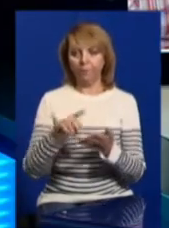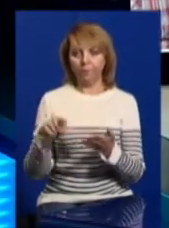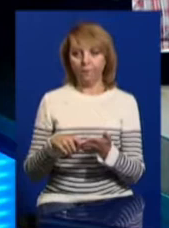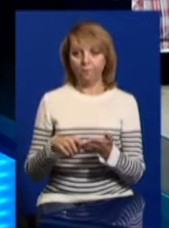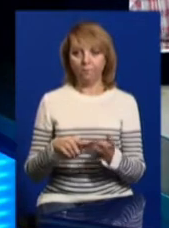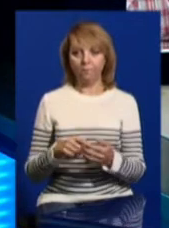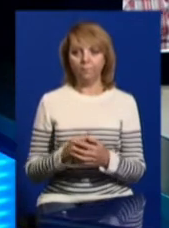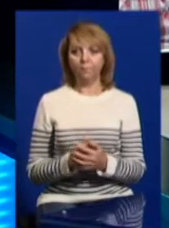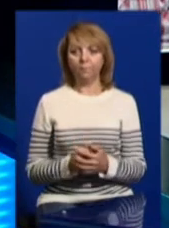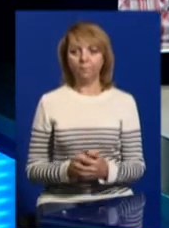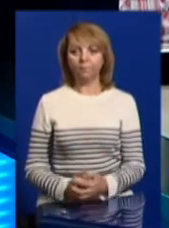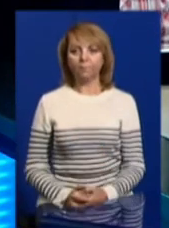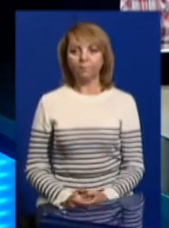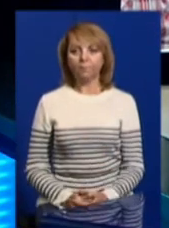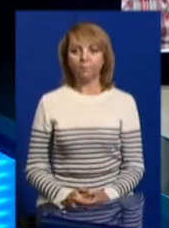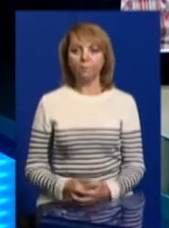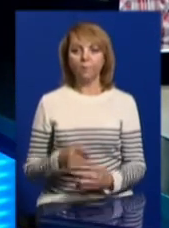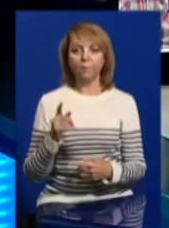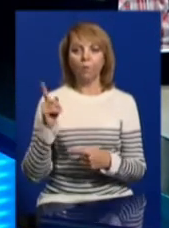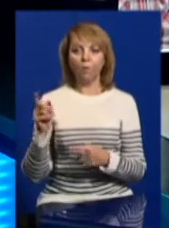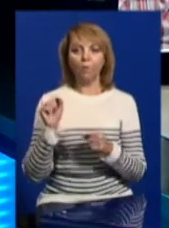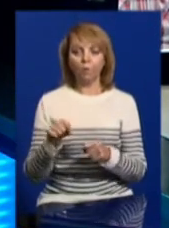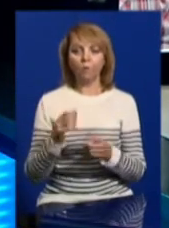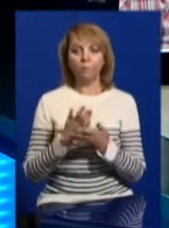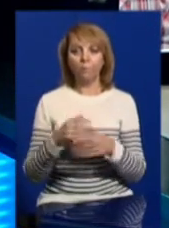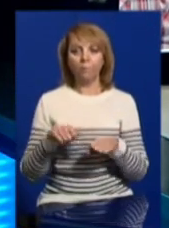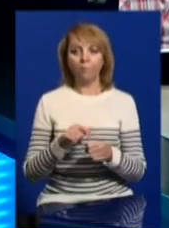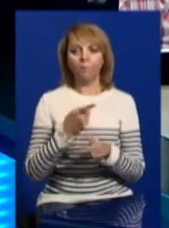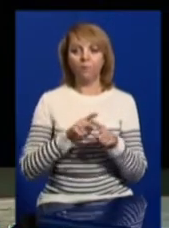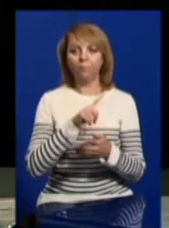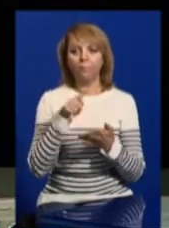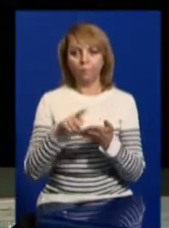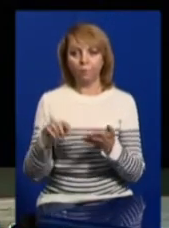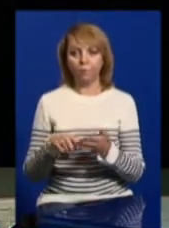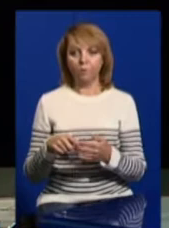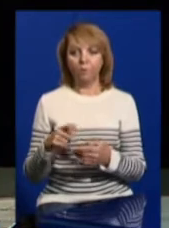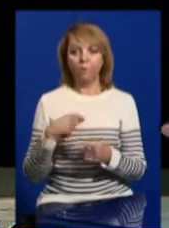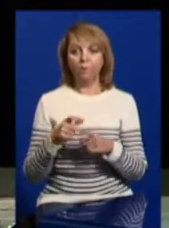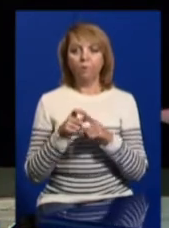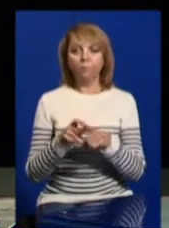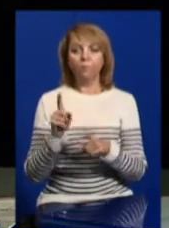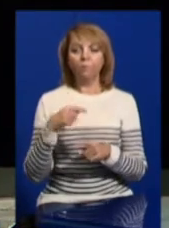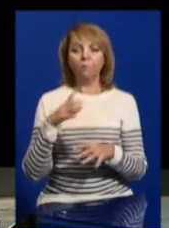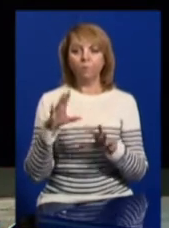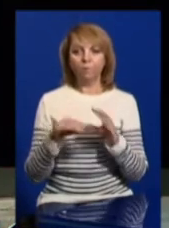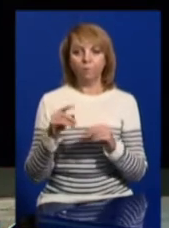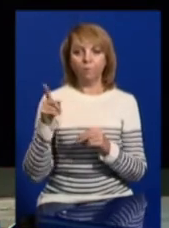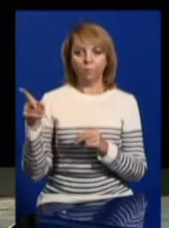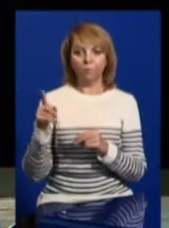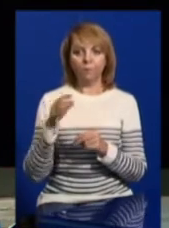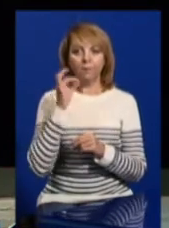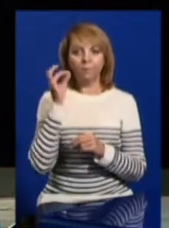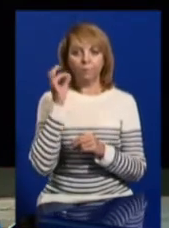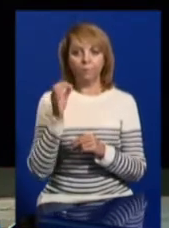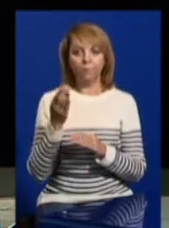таке ставити, да? Чи воно було встановлено, чи не було. Звісно, ніхто його не може позбавити. Проте ж я відповім, чим я вважаю його певне таке лукавство,